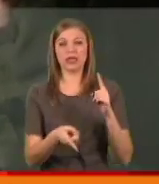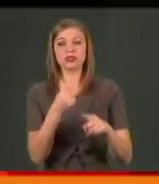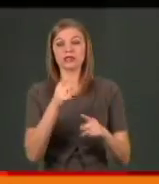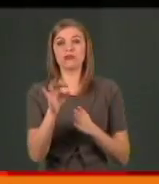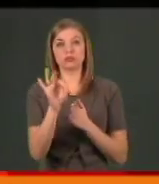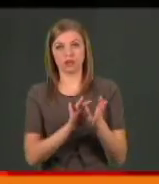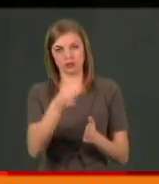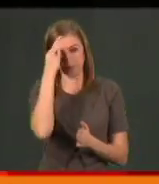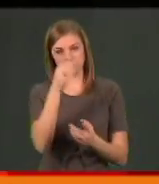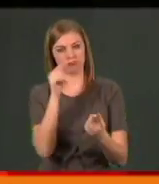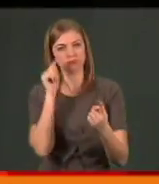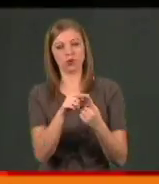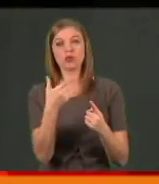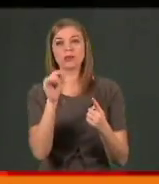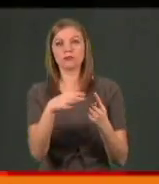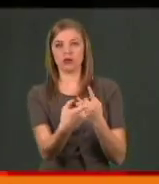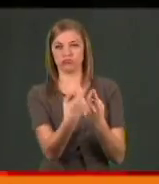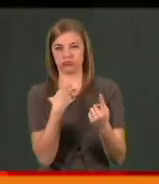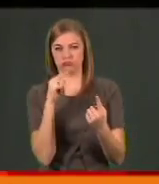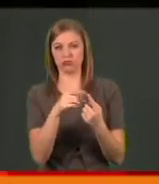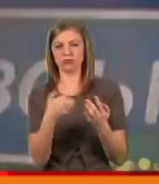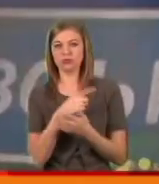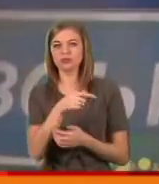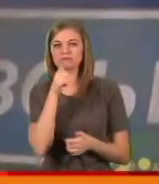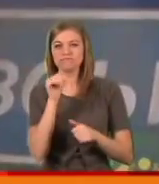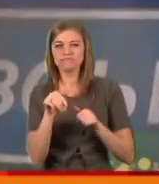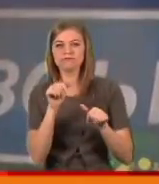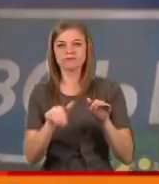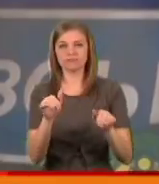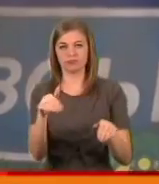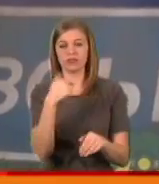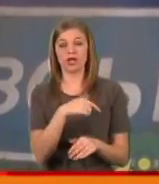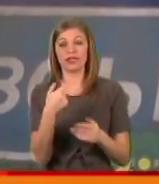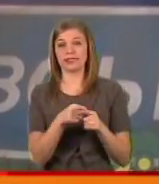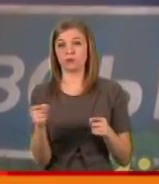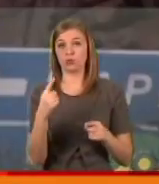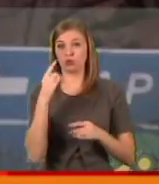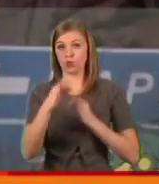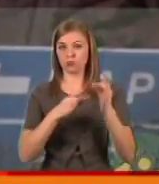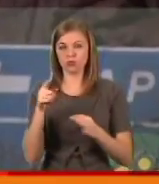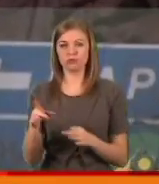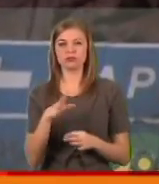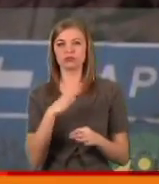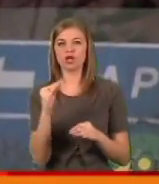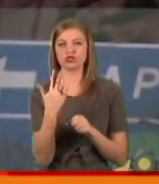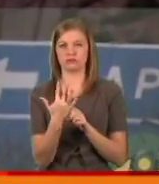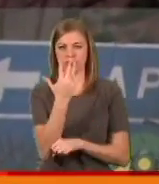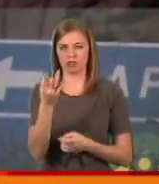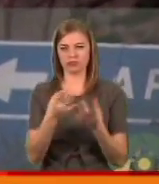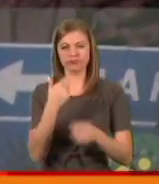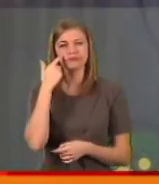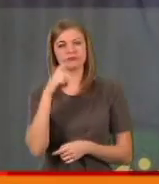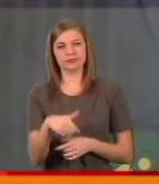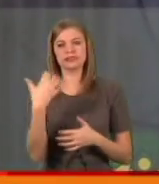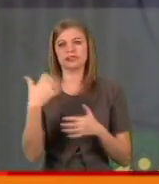сразу стреляет в ту точку, откуда ты стрелял. Они идут и прощупывают. Протягом доби ці позиції ворог тривожив 5 разів,